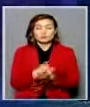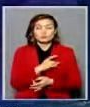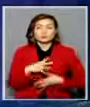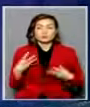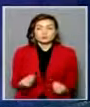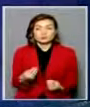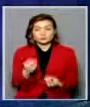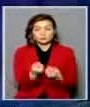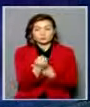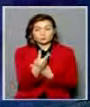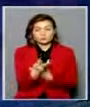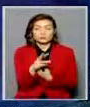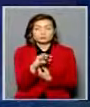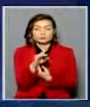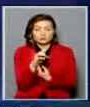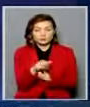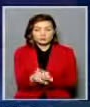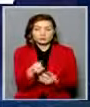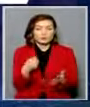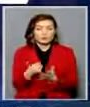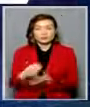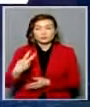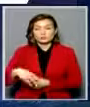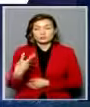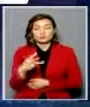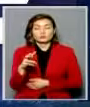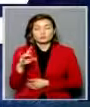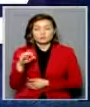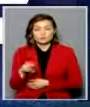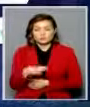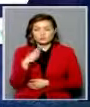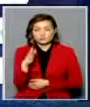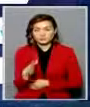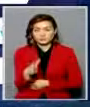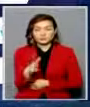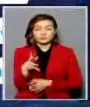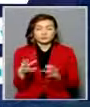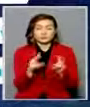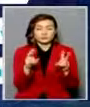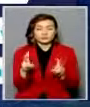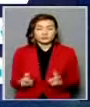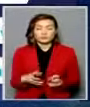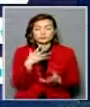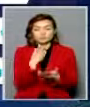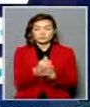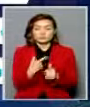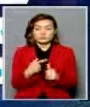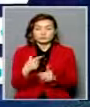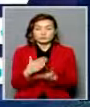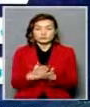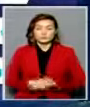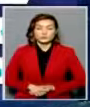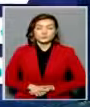праздник Наурыз, начавшийся с 14 марта, продолжится до 23-го. При этом каждый день имеет свое